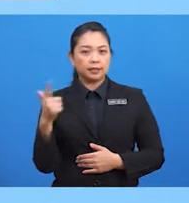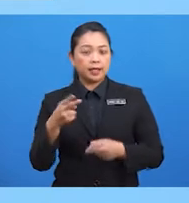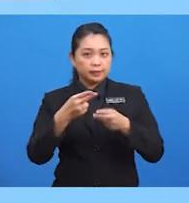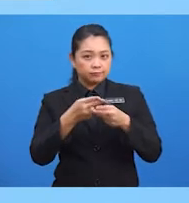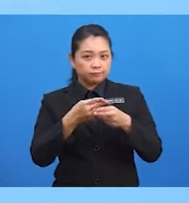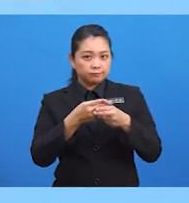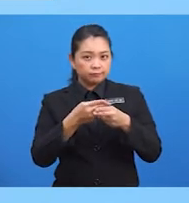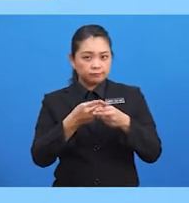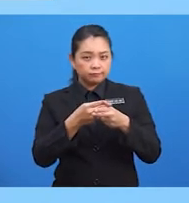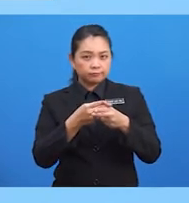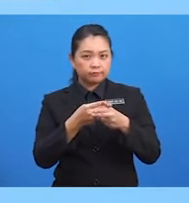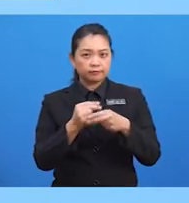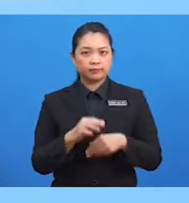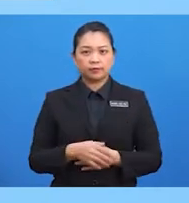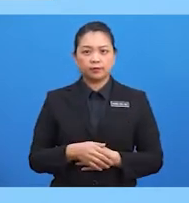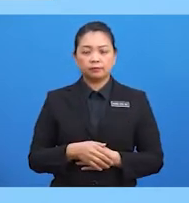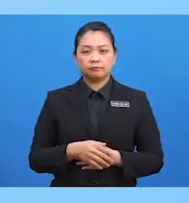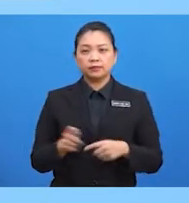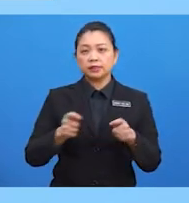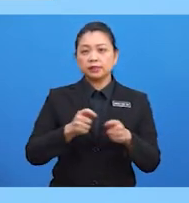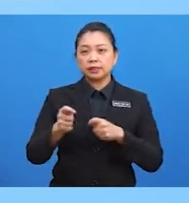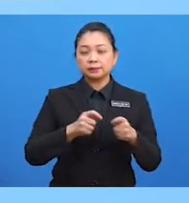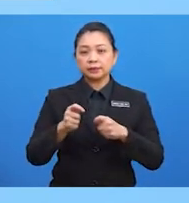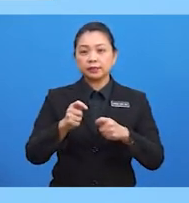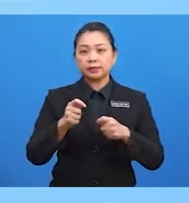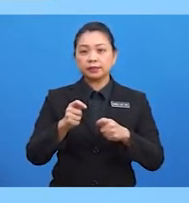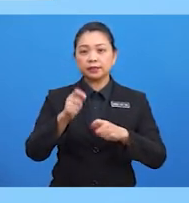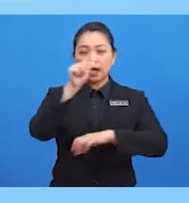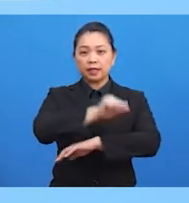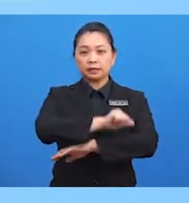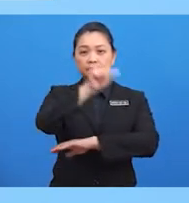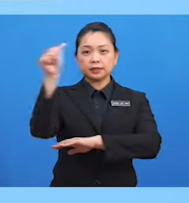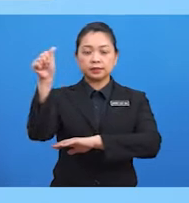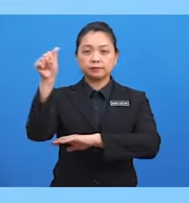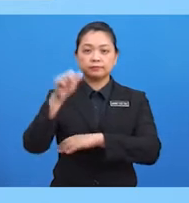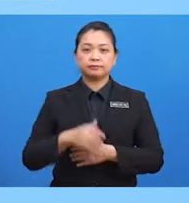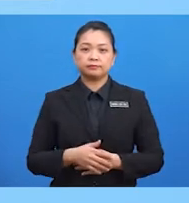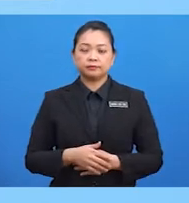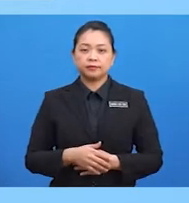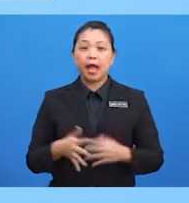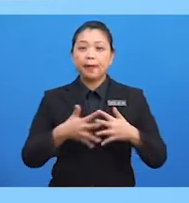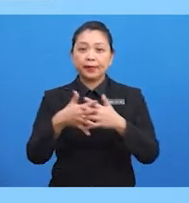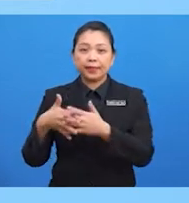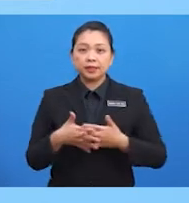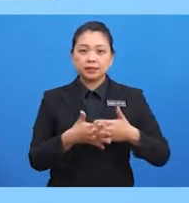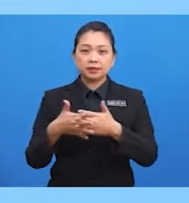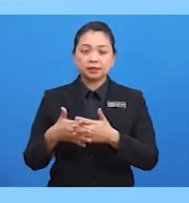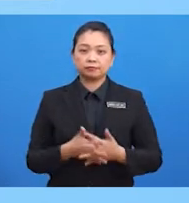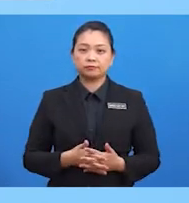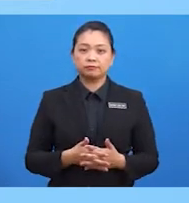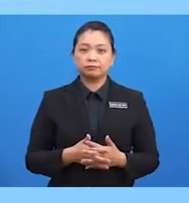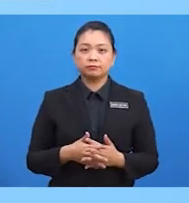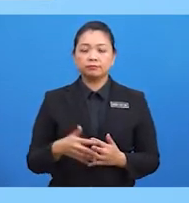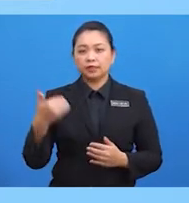bagi Pentadbiran Aeronautik dan Angkasa Kebangsaan Amerika.